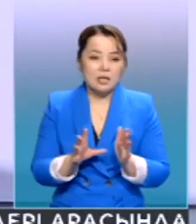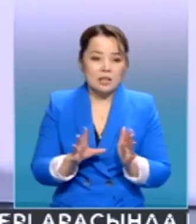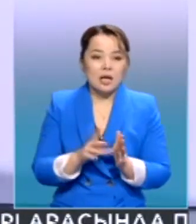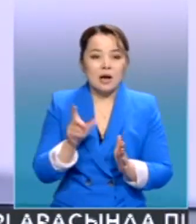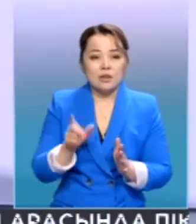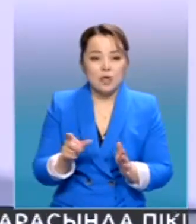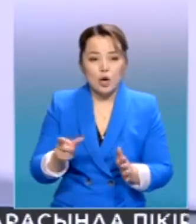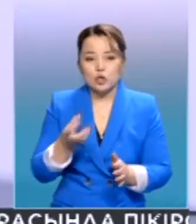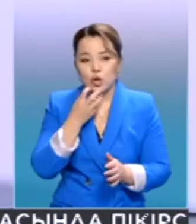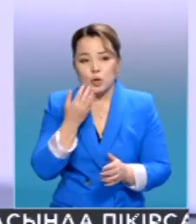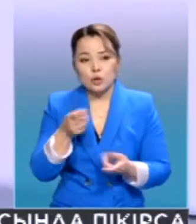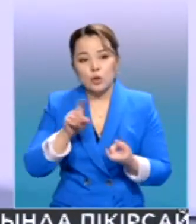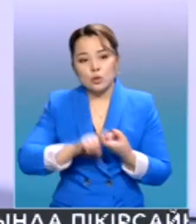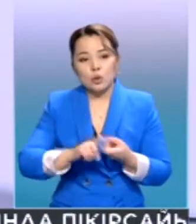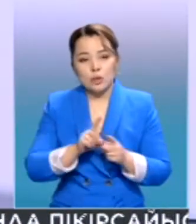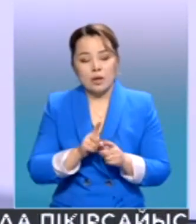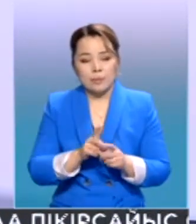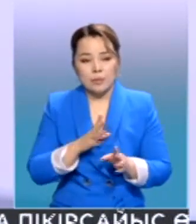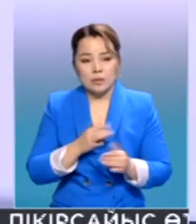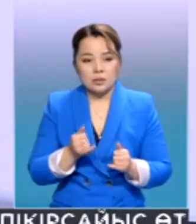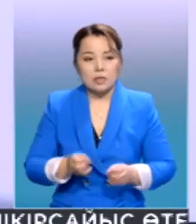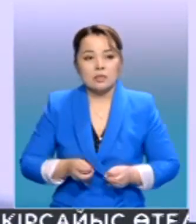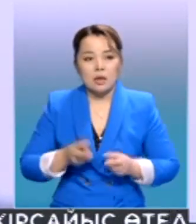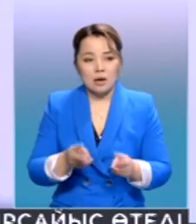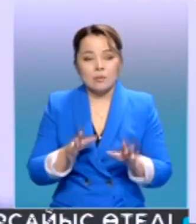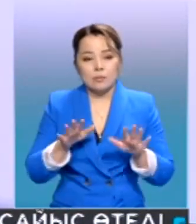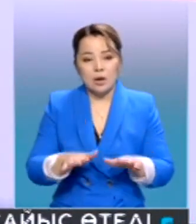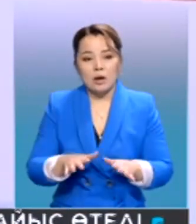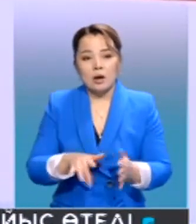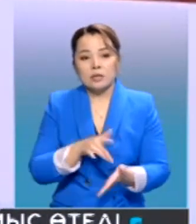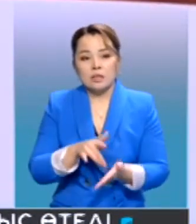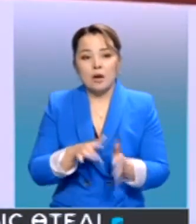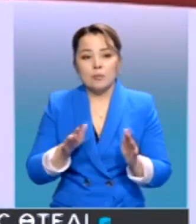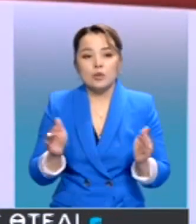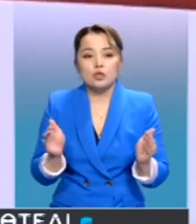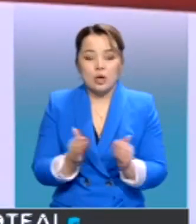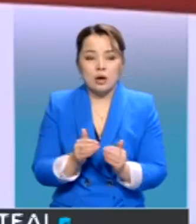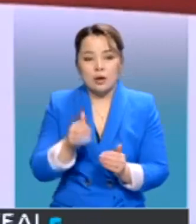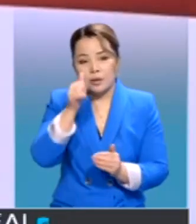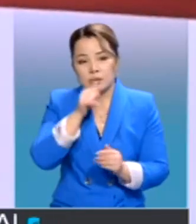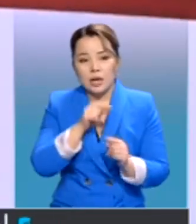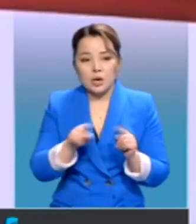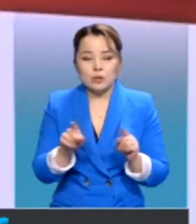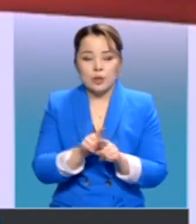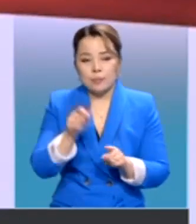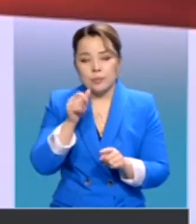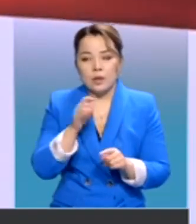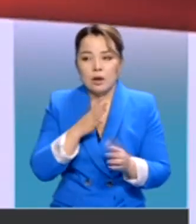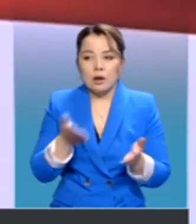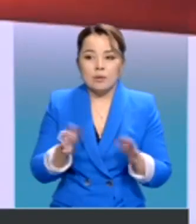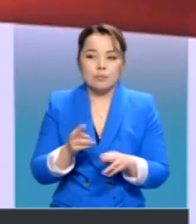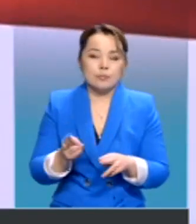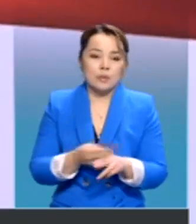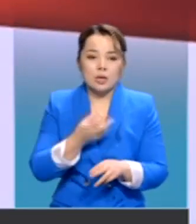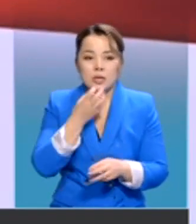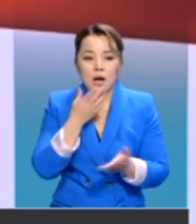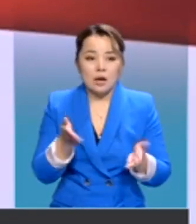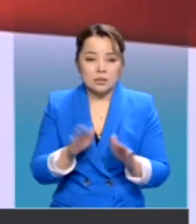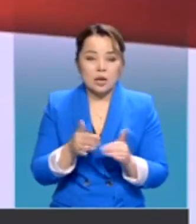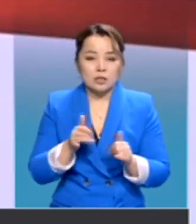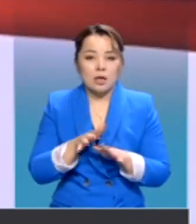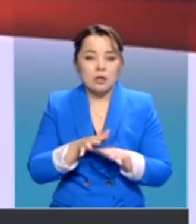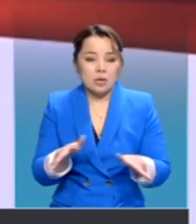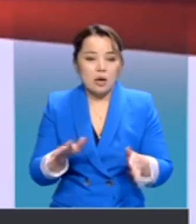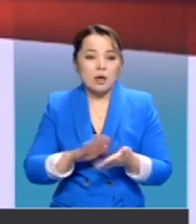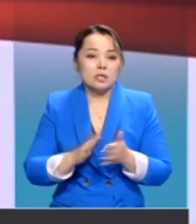айында жылу желісіндегі апаттың салдарынан шағын шаһардың халқы айлар бойы жылусыз қалған еді. Шаураған жұрт жылынды ма? Қаланың